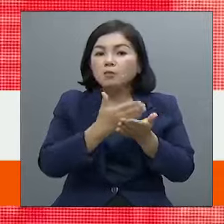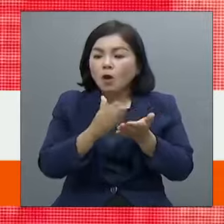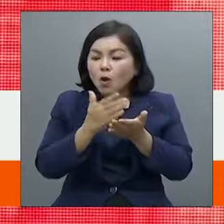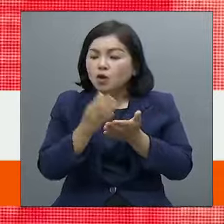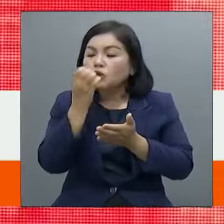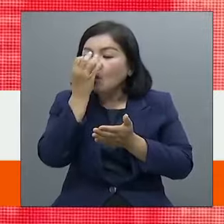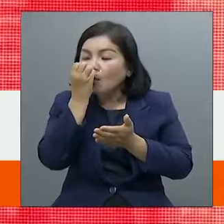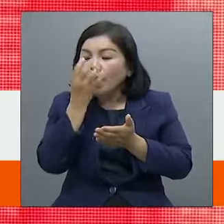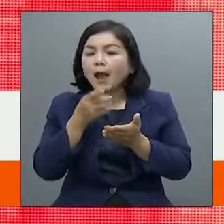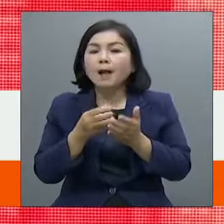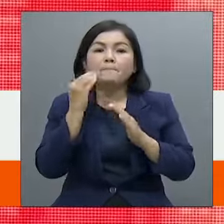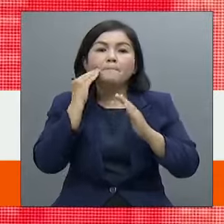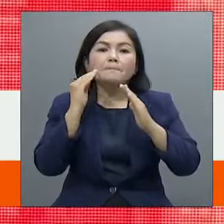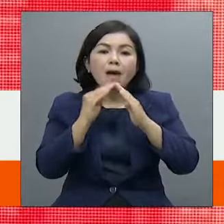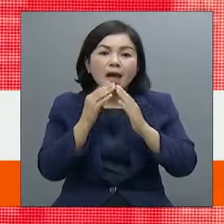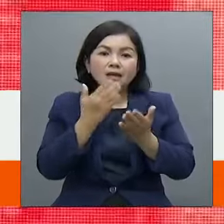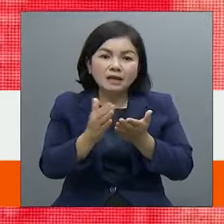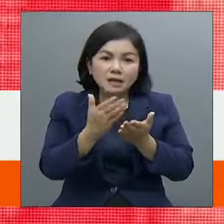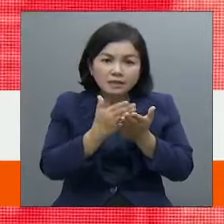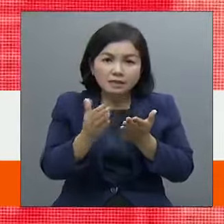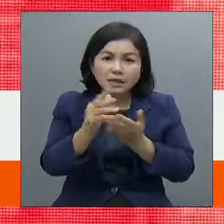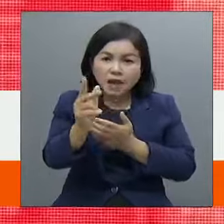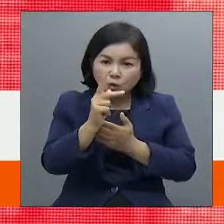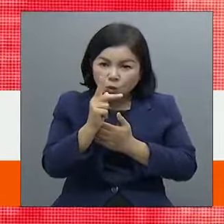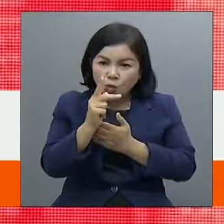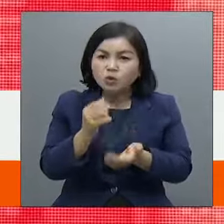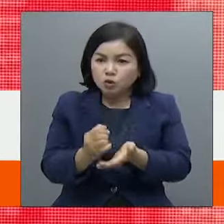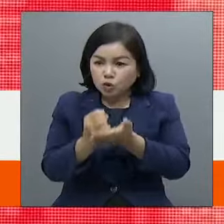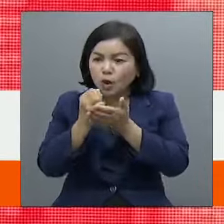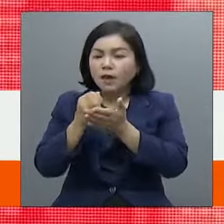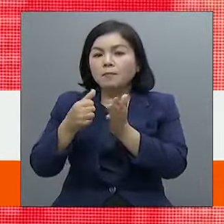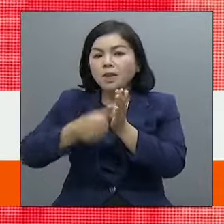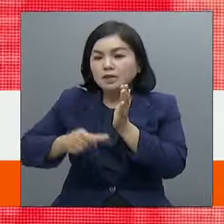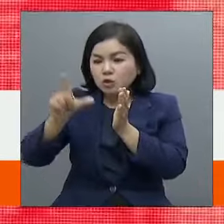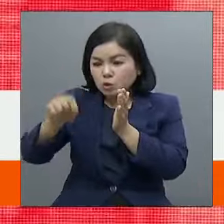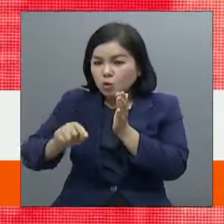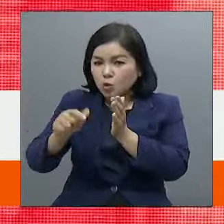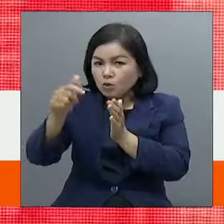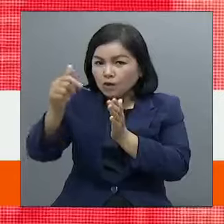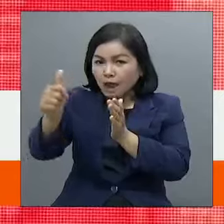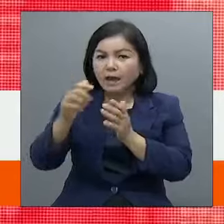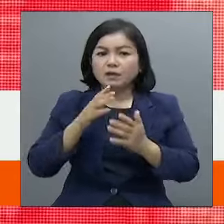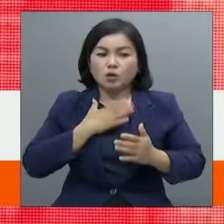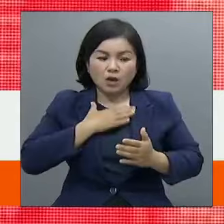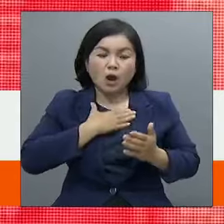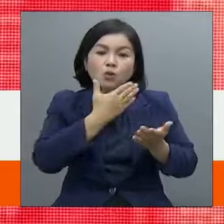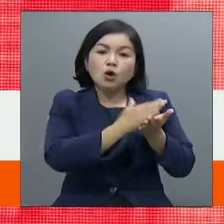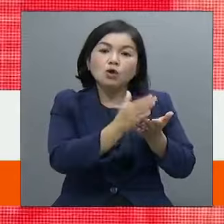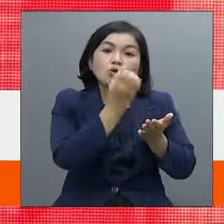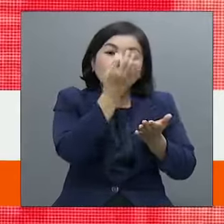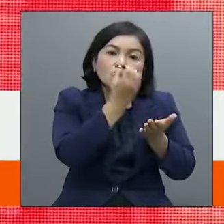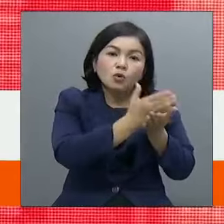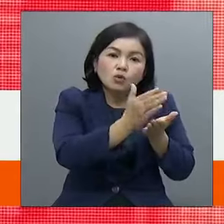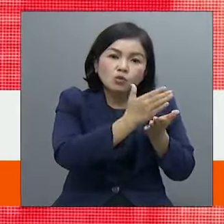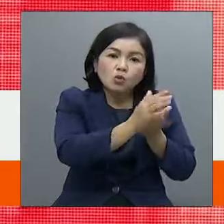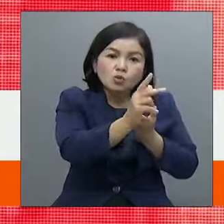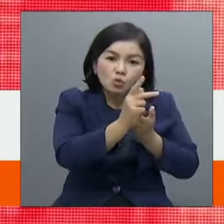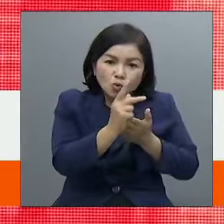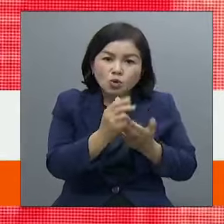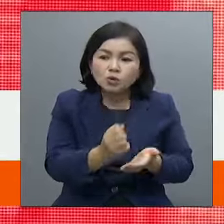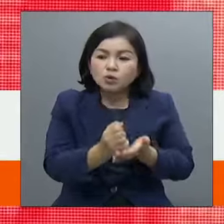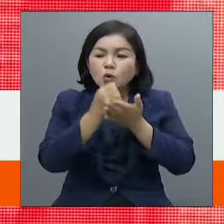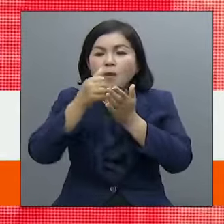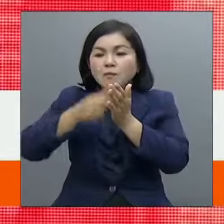เบี้ยสำหรับการกู้ยืมนะฮะนั่นหมายถึงว่ารายจ่ายที่ใช้ในการเป็นดอกเบี้ยสำหรับการกู้ยืมสามารถนำมาลดหย่อน